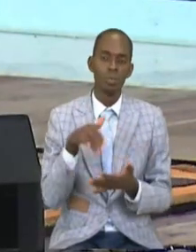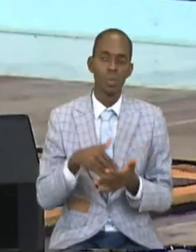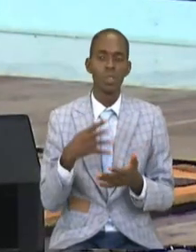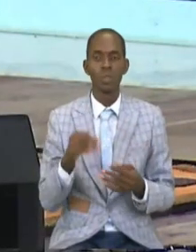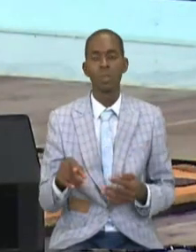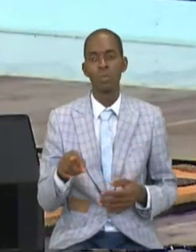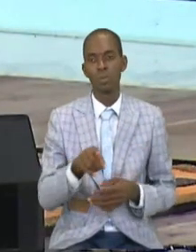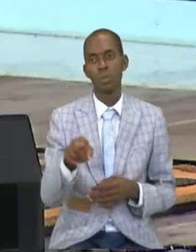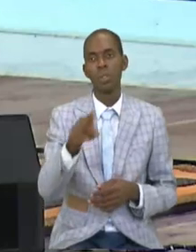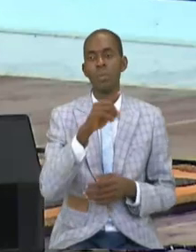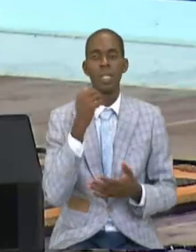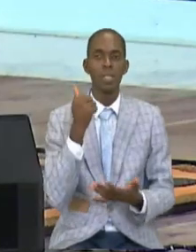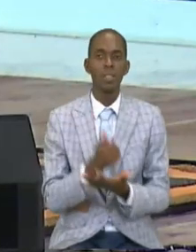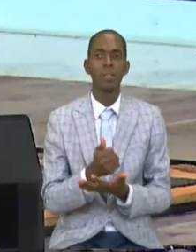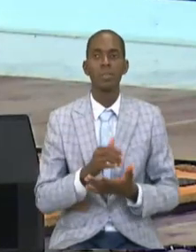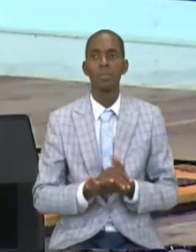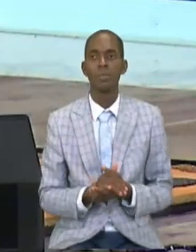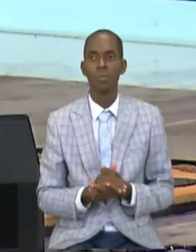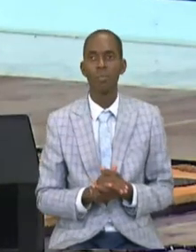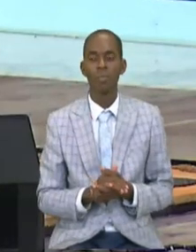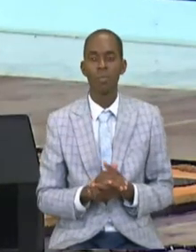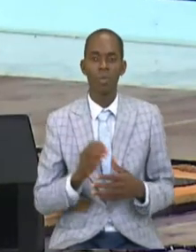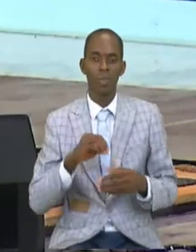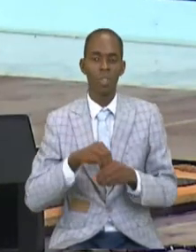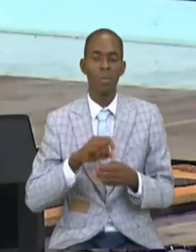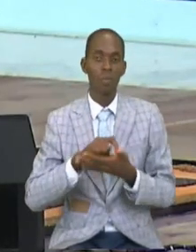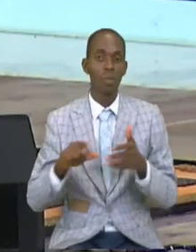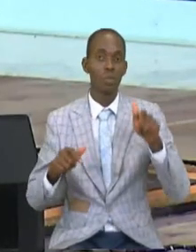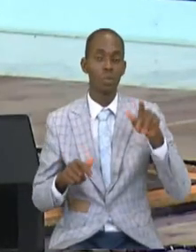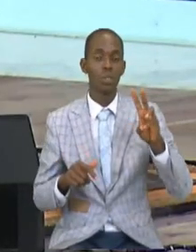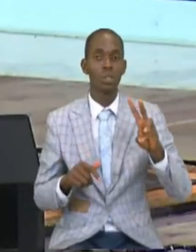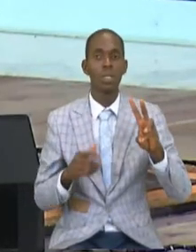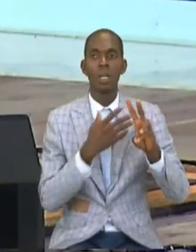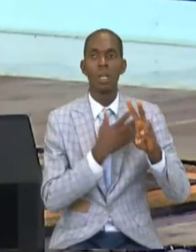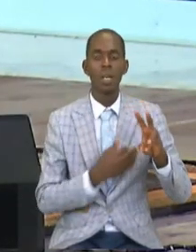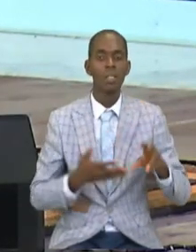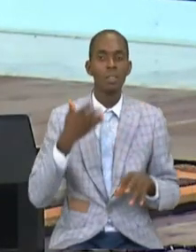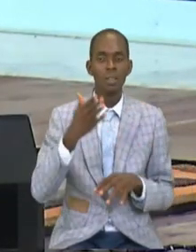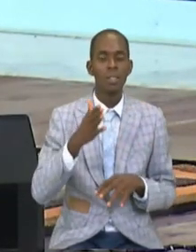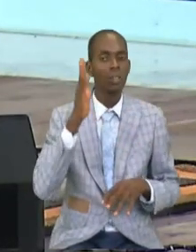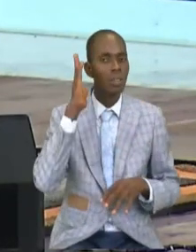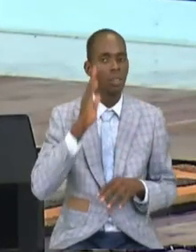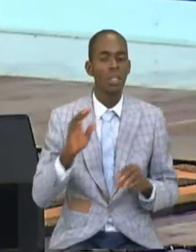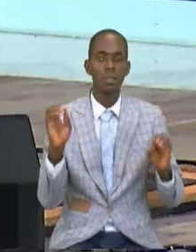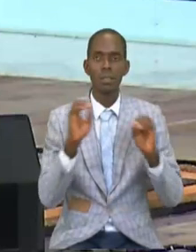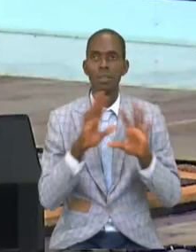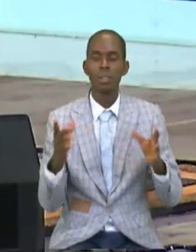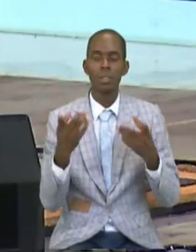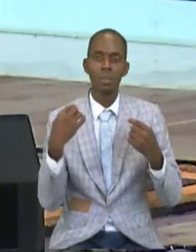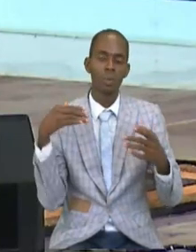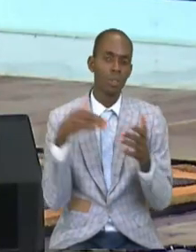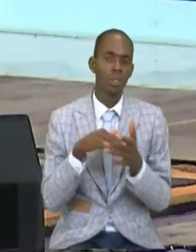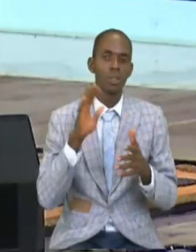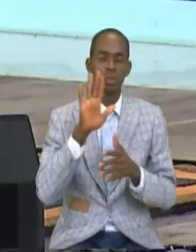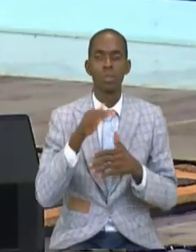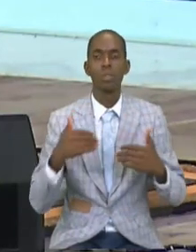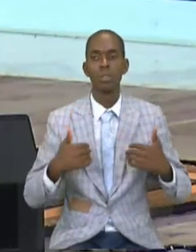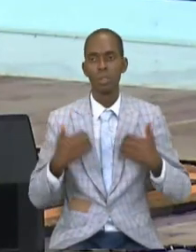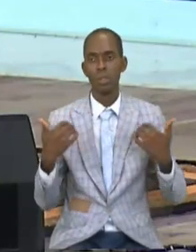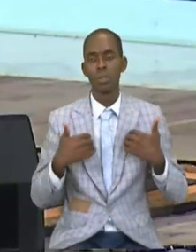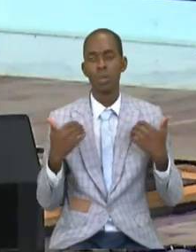J'éloignerai la maladie du milieu de toi. Verset 26. Il n'y aura dans ton